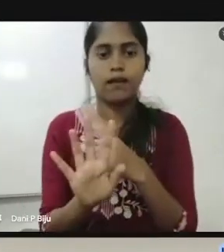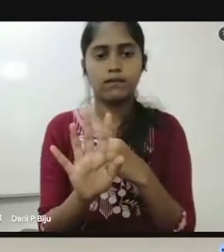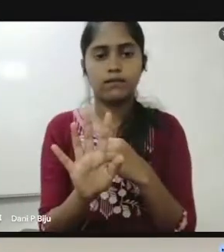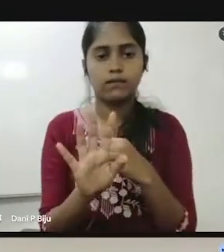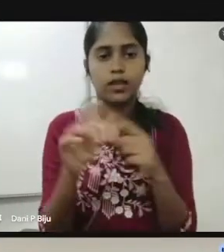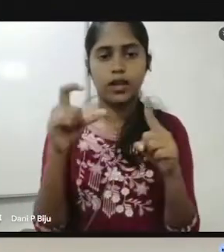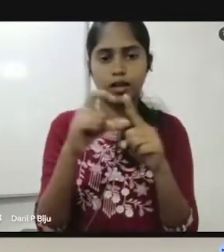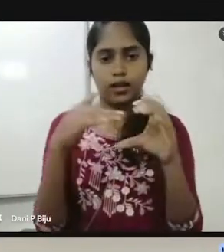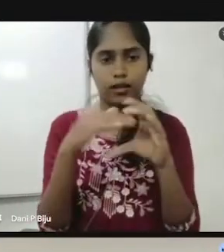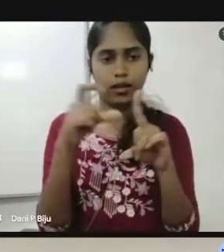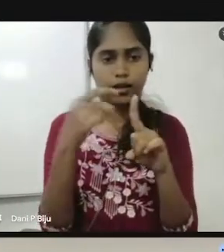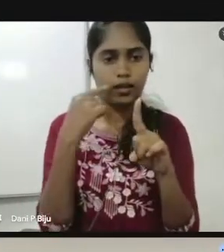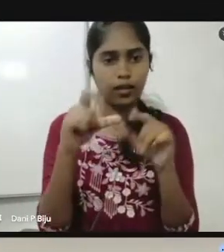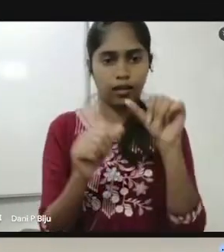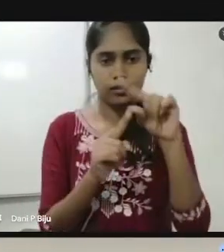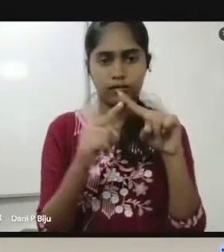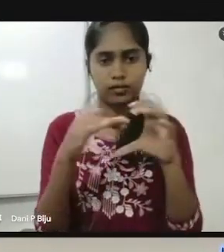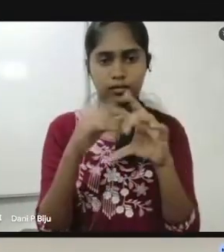സ്പീച്ച് ജനറേറ്റിംഗ് ഡിവൈസ് എന്നാണ് അർത്ഥം.